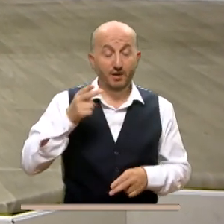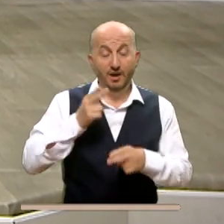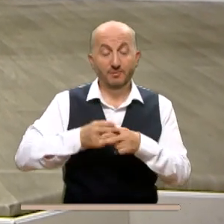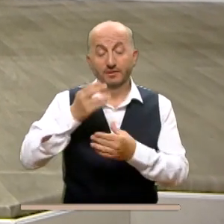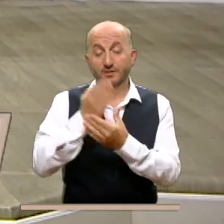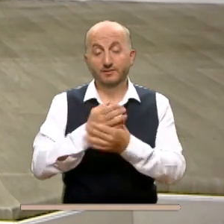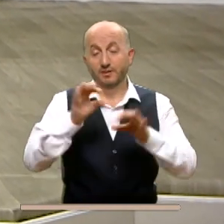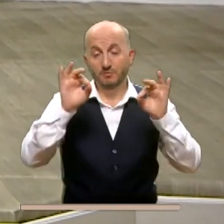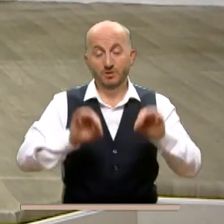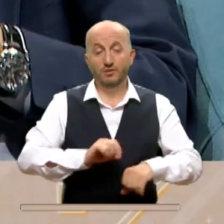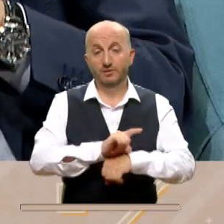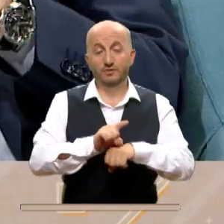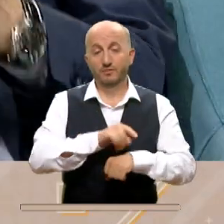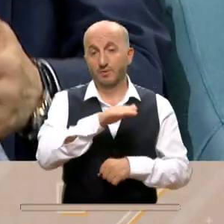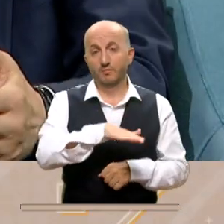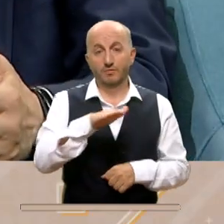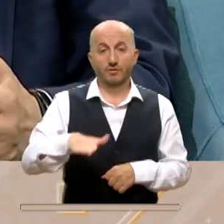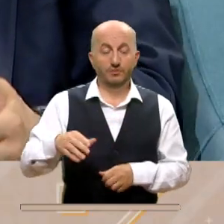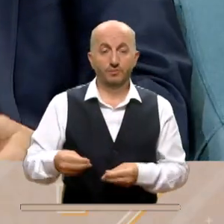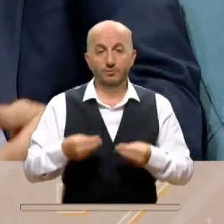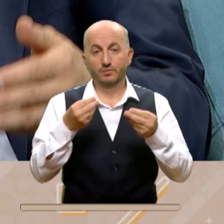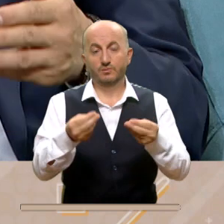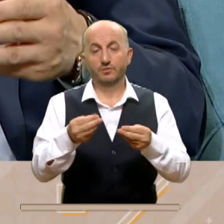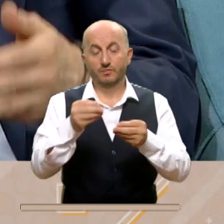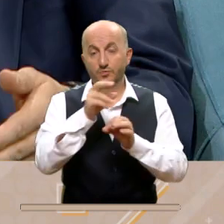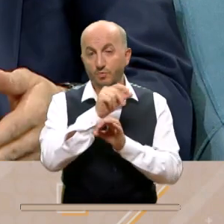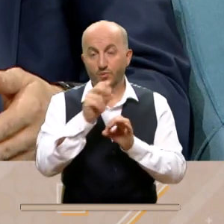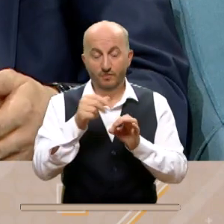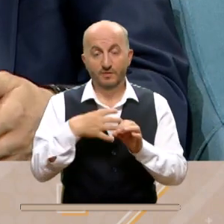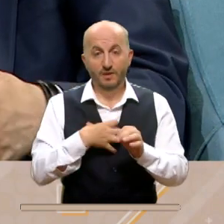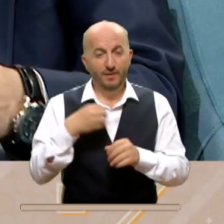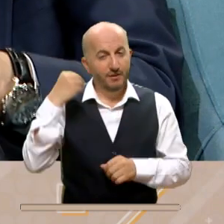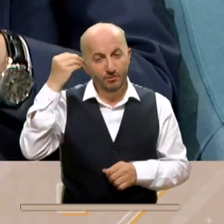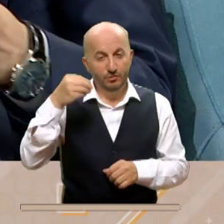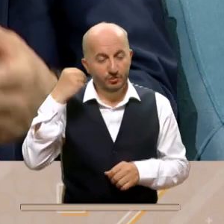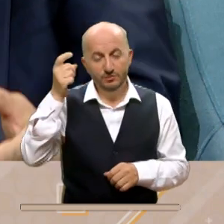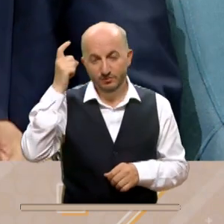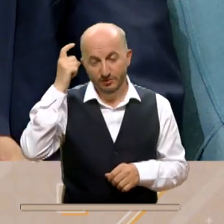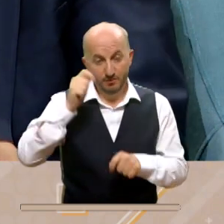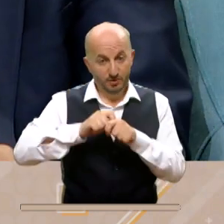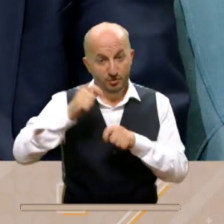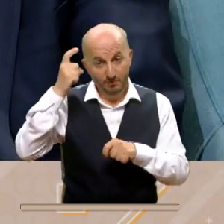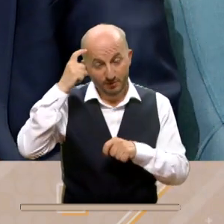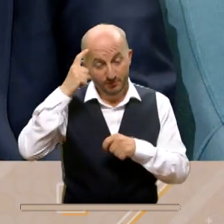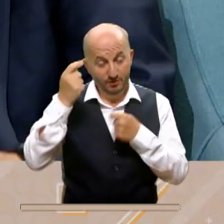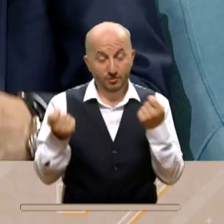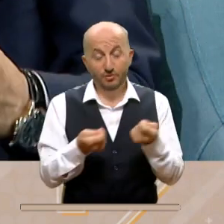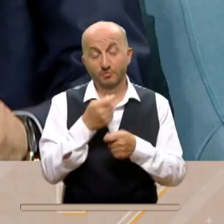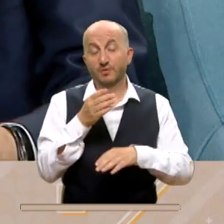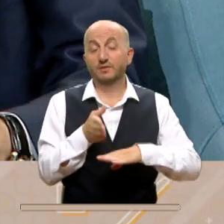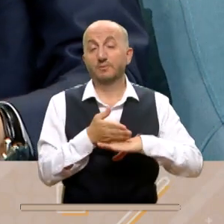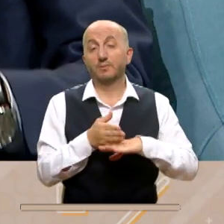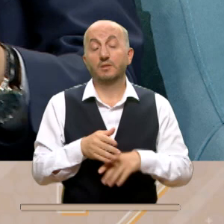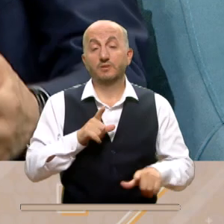başladığında öğrencilerimize sunacağımız ödevler, kendi hocalarımızın yapacağı bilimsel çalışmalar sebebiyle